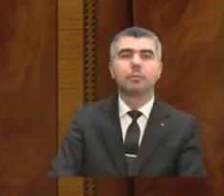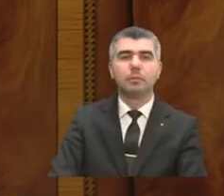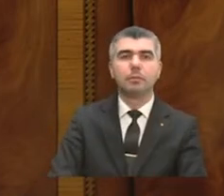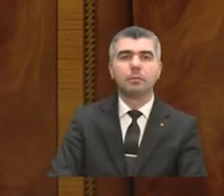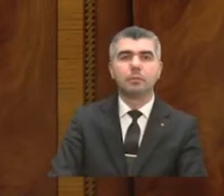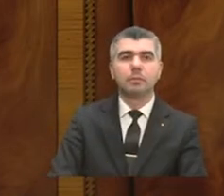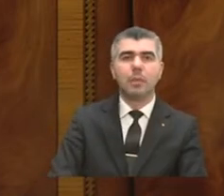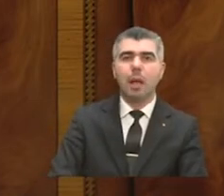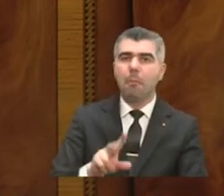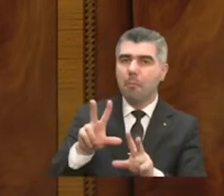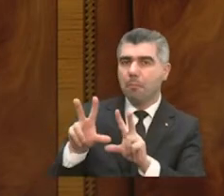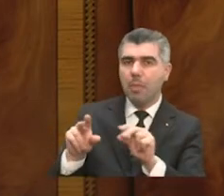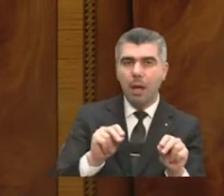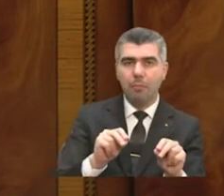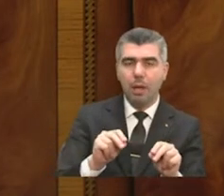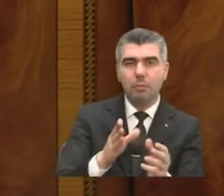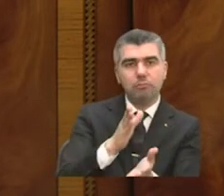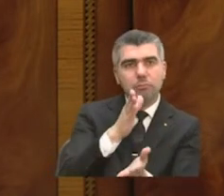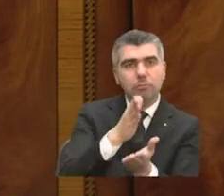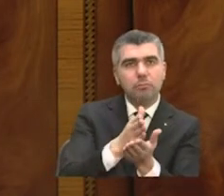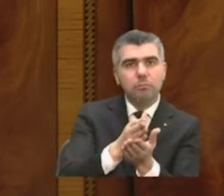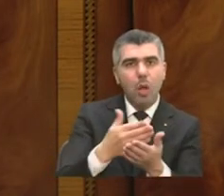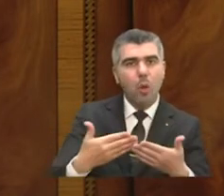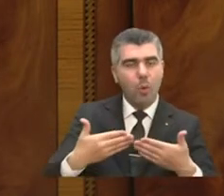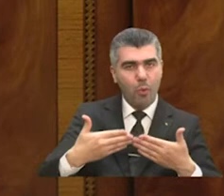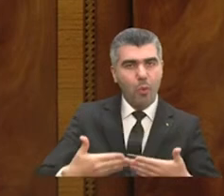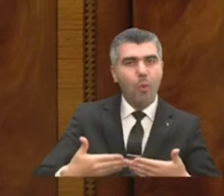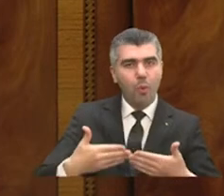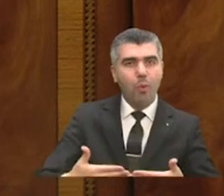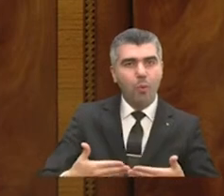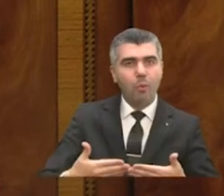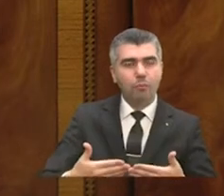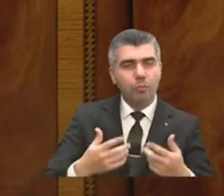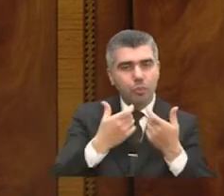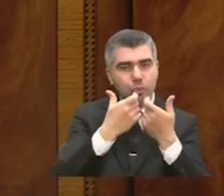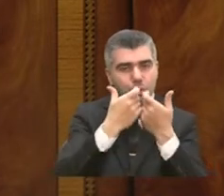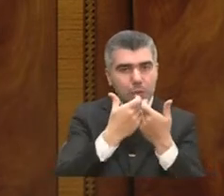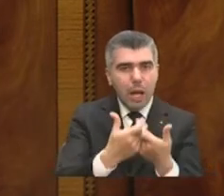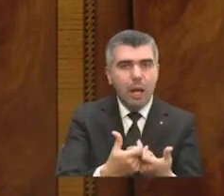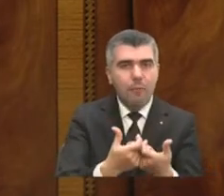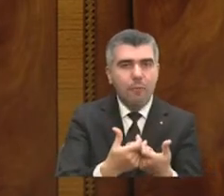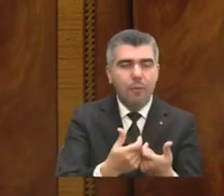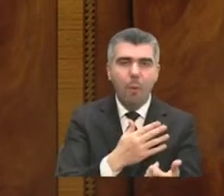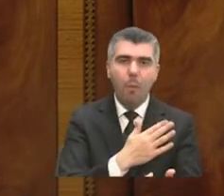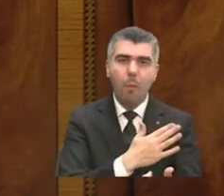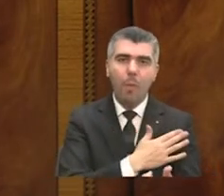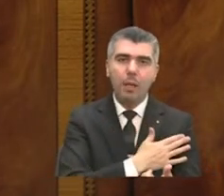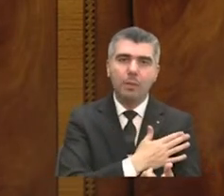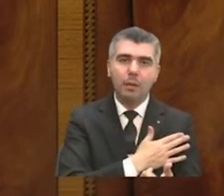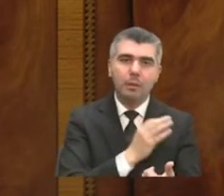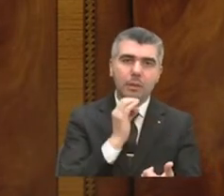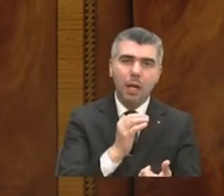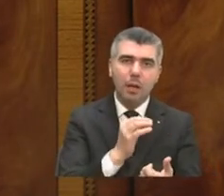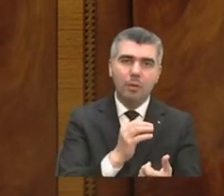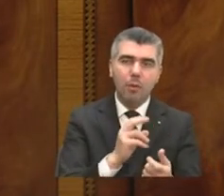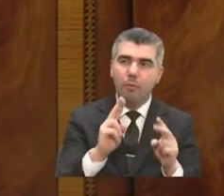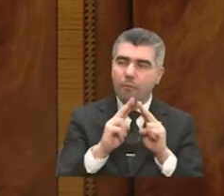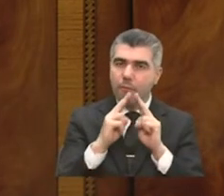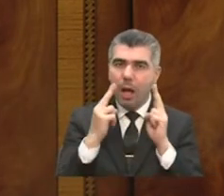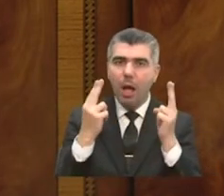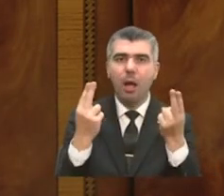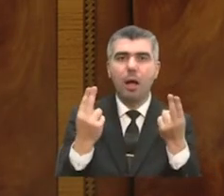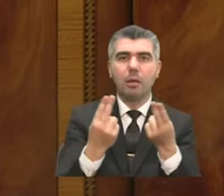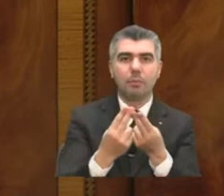sommes liés et associés aux intérêts du Maroc. Donc aujourd'hui, nous